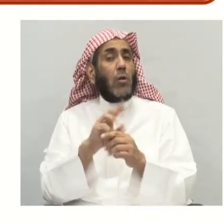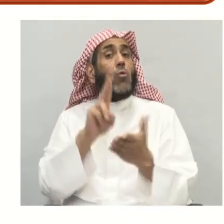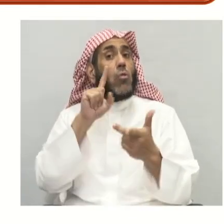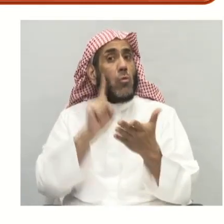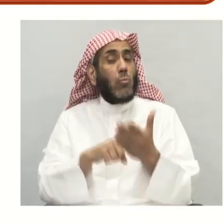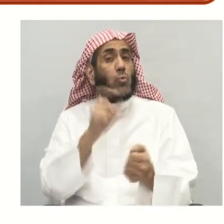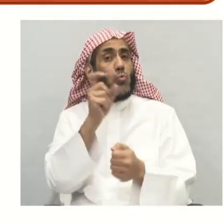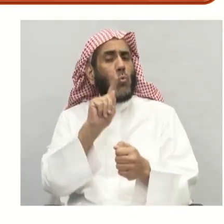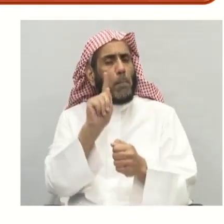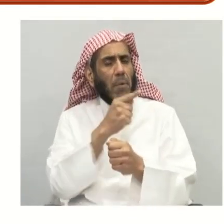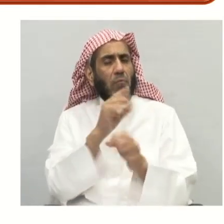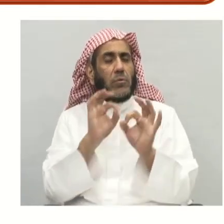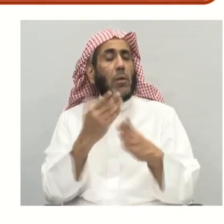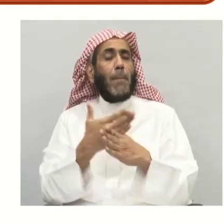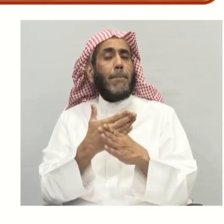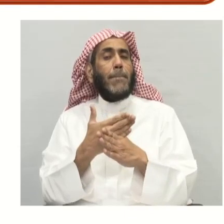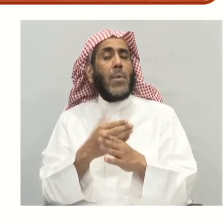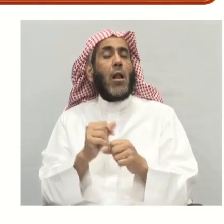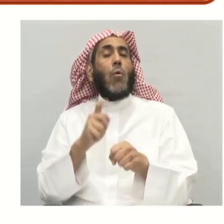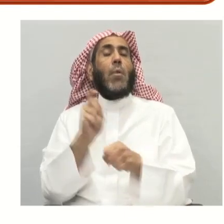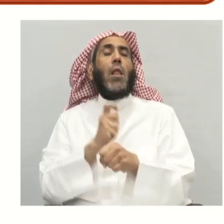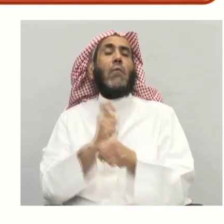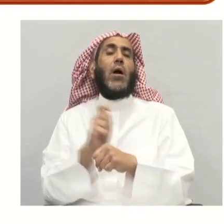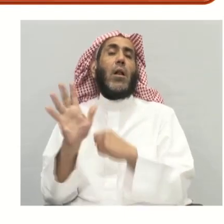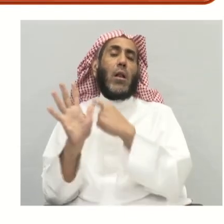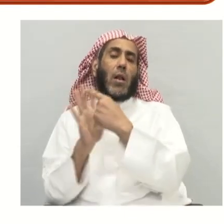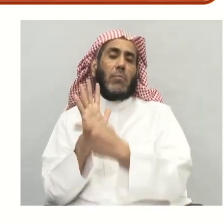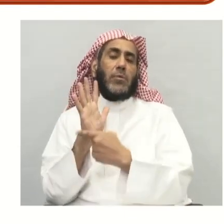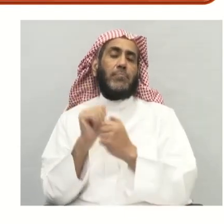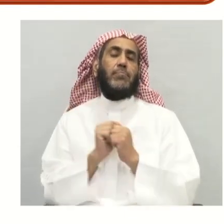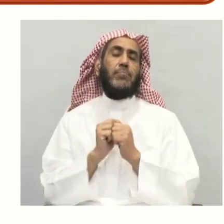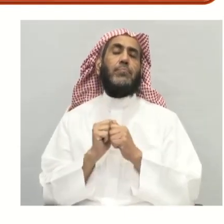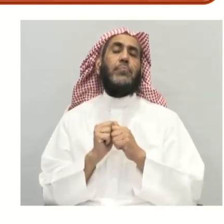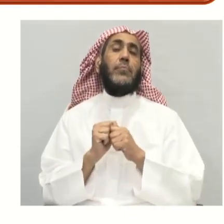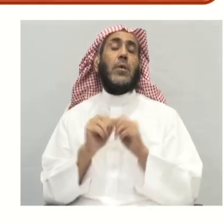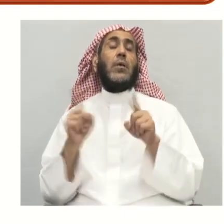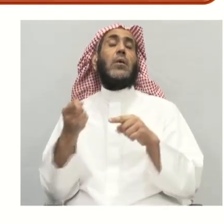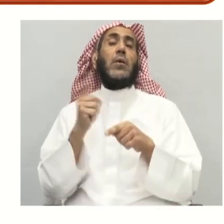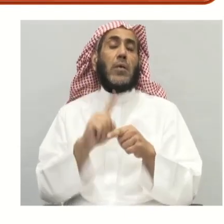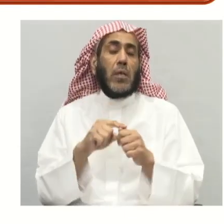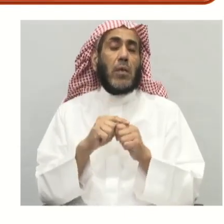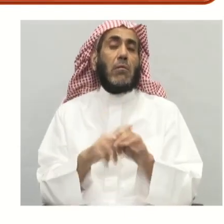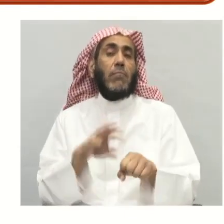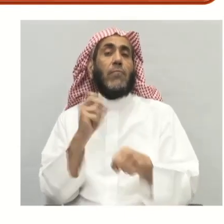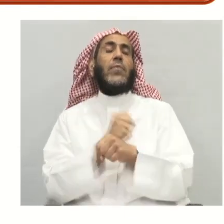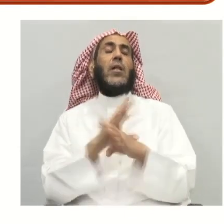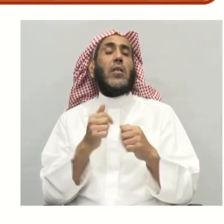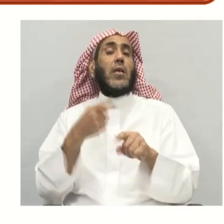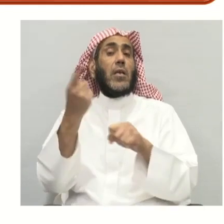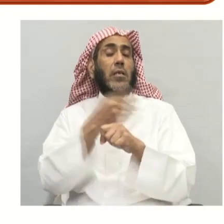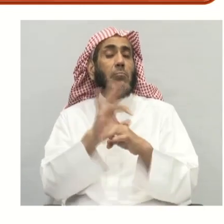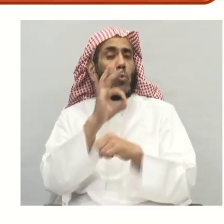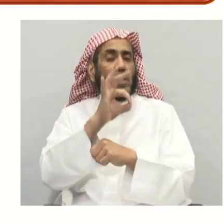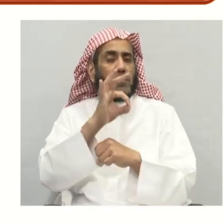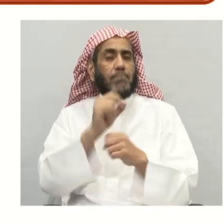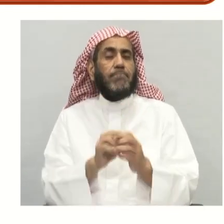النون لماذا لانه من الافعال الخمسه كذلك في حالتي النصب